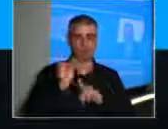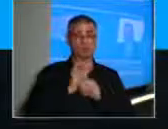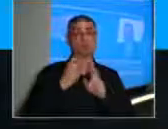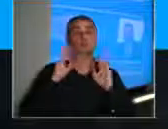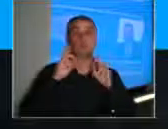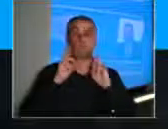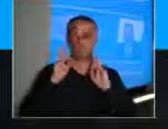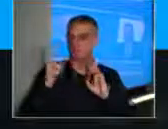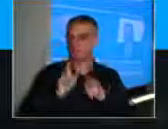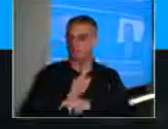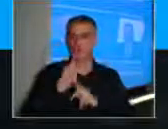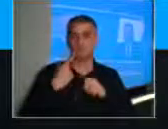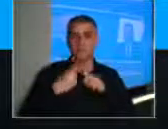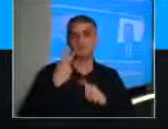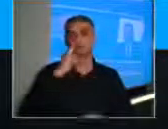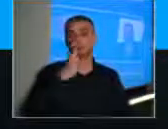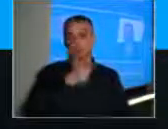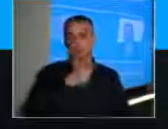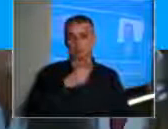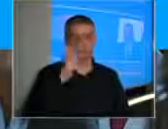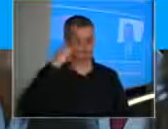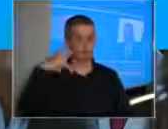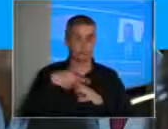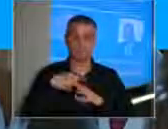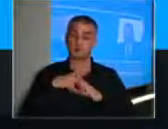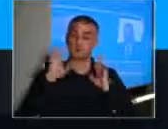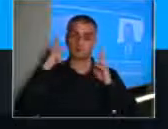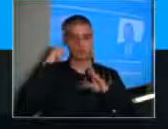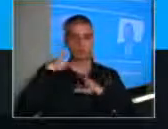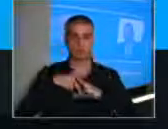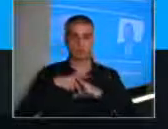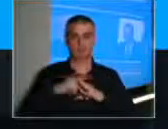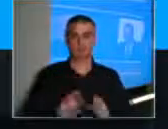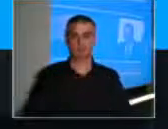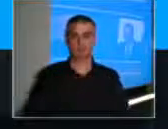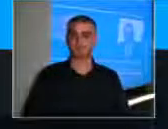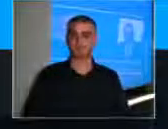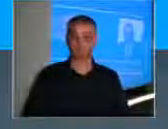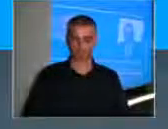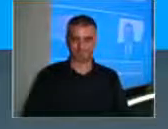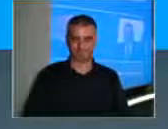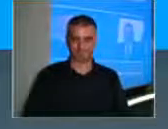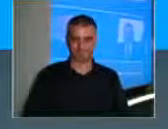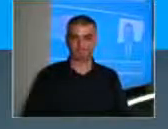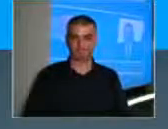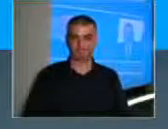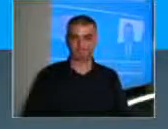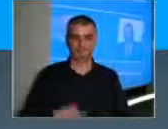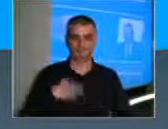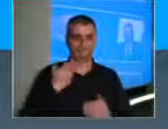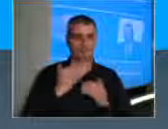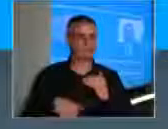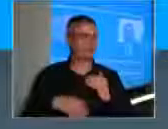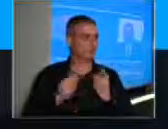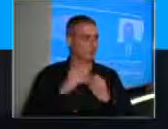אני מאוד מקווה. הם עדיין פי שתיים מכם. מטריד. טוב, אנחנו מסיימים. אבל בסופו של יום,